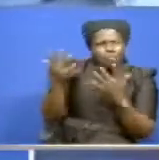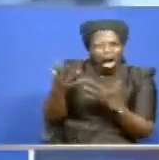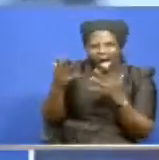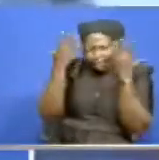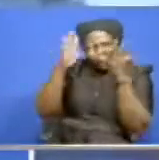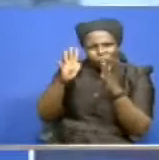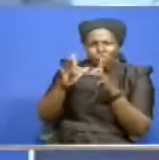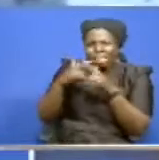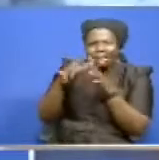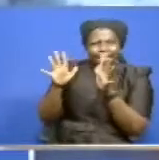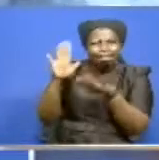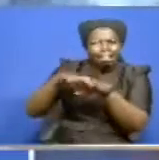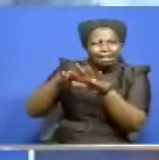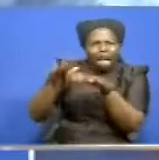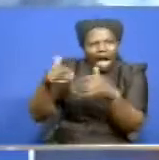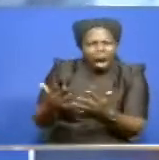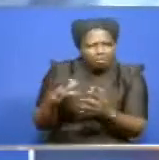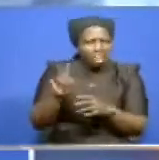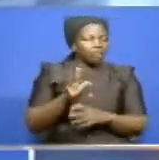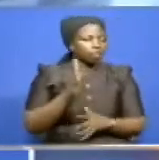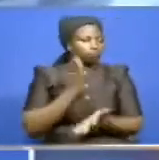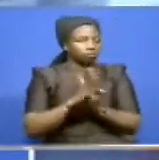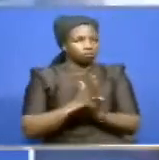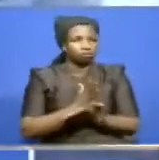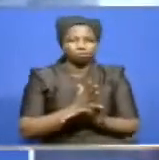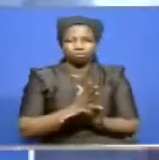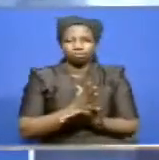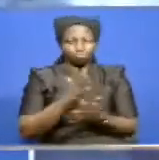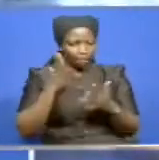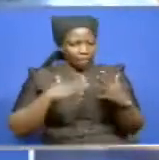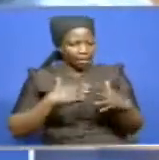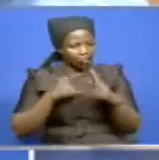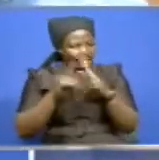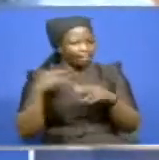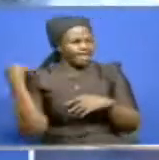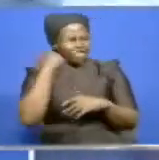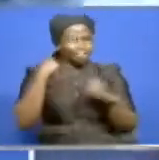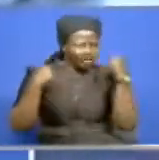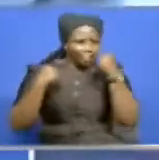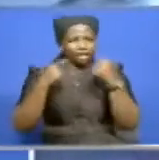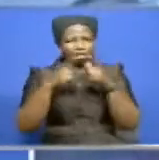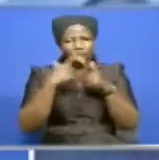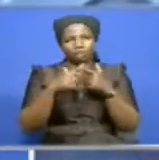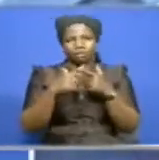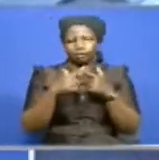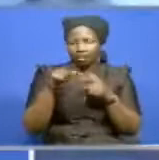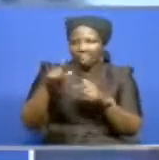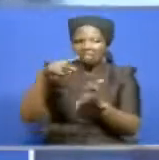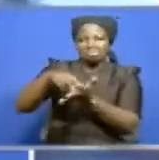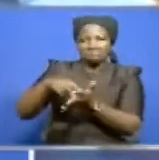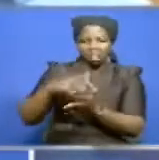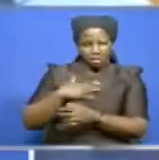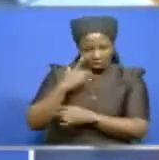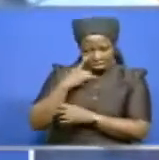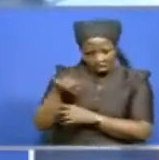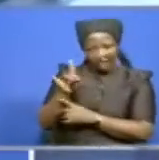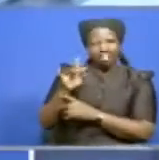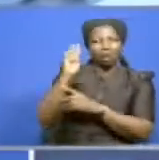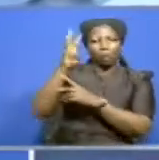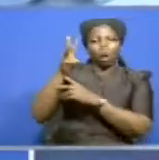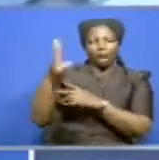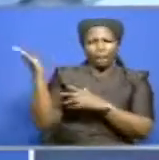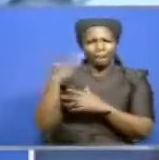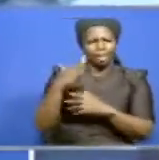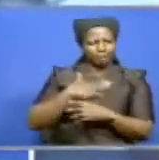ipi akashtuka, akasimama. Mimi nikaona atanipiga, nikamwambia njoo sasa. Asa hapo kando